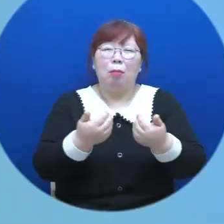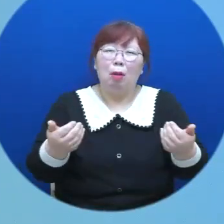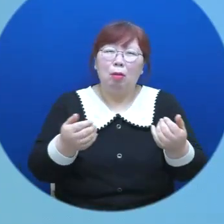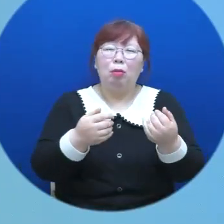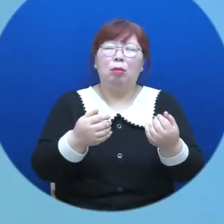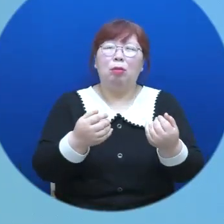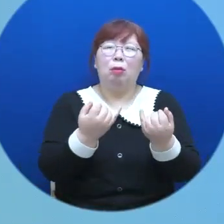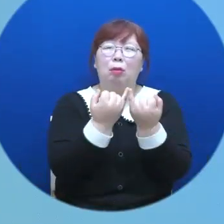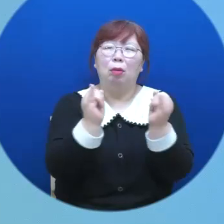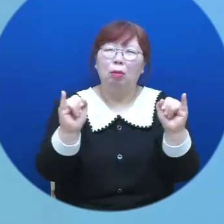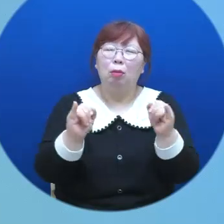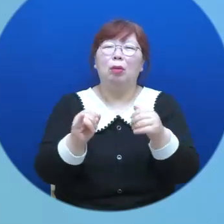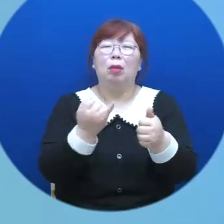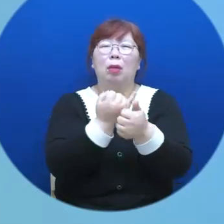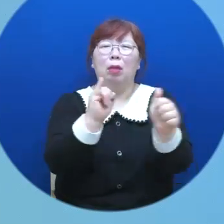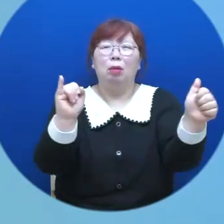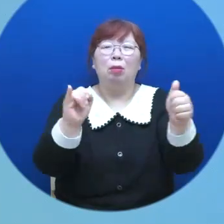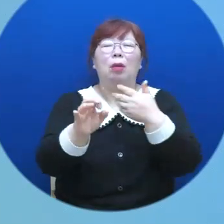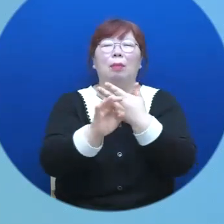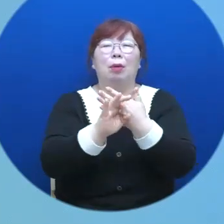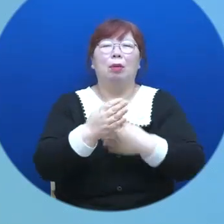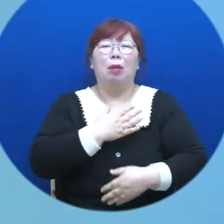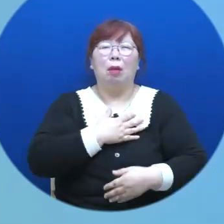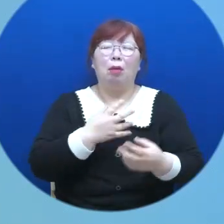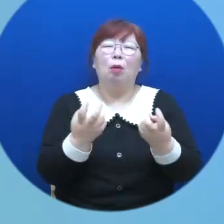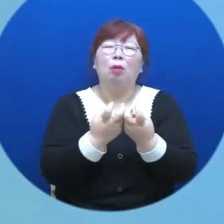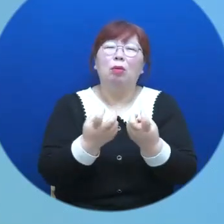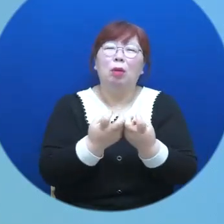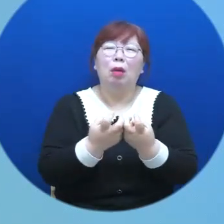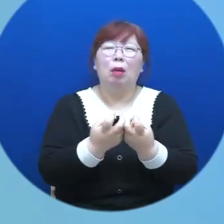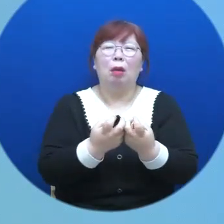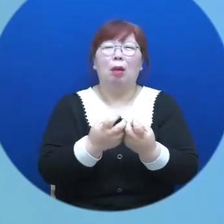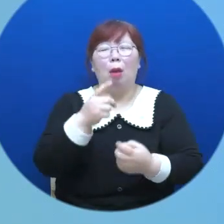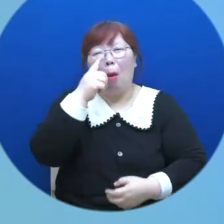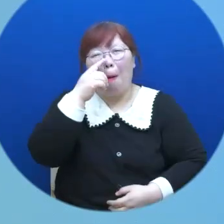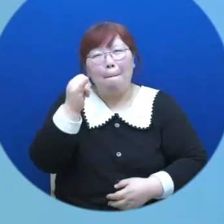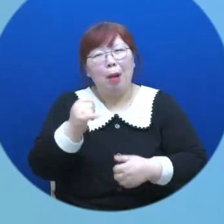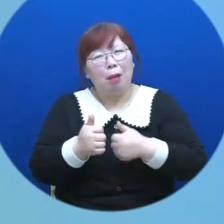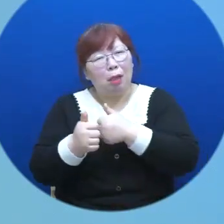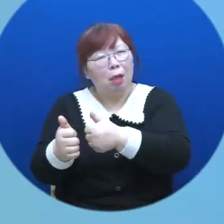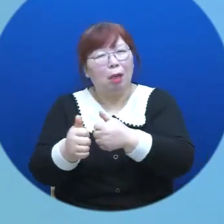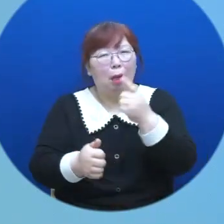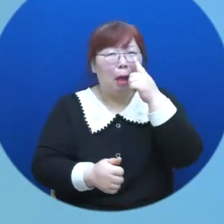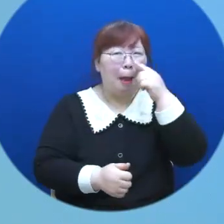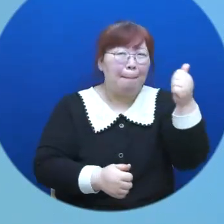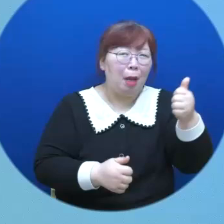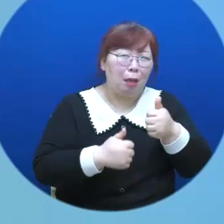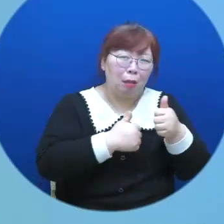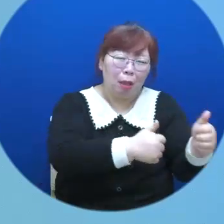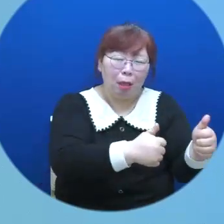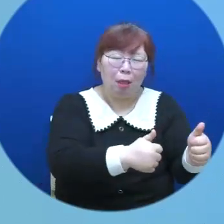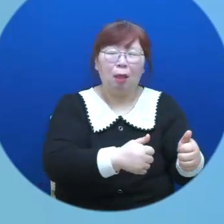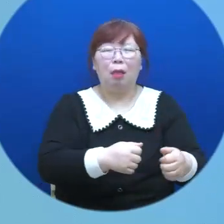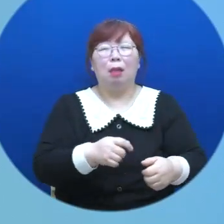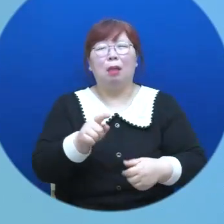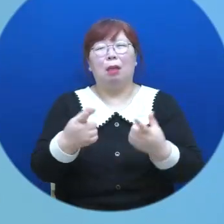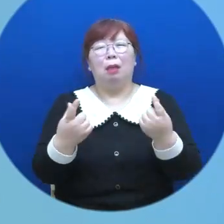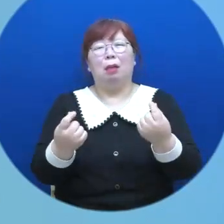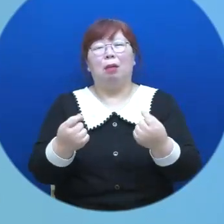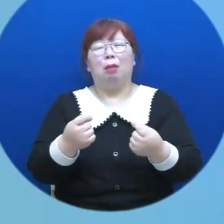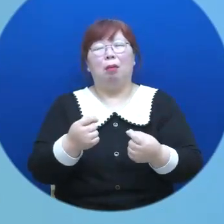해? 나는 엄마한테 가야 하는 거야. 아빠한테 가야 하는 거야. 이런